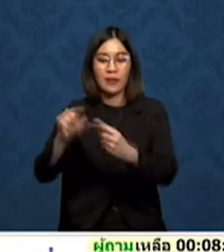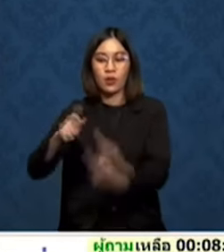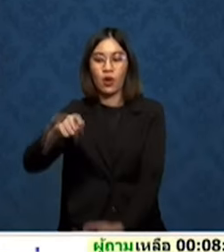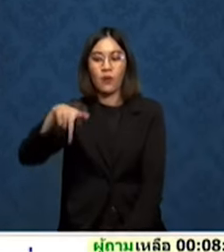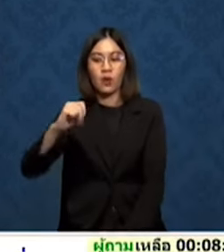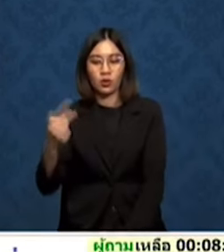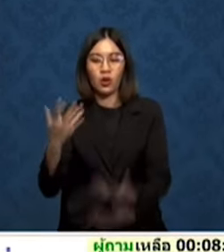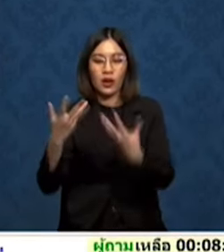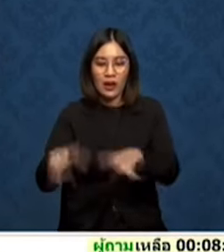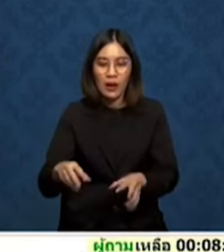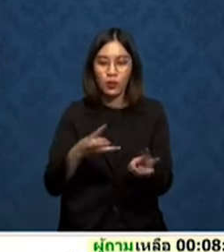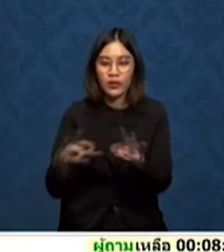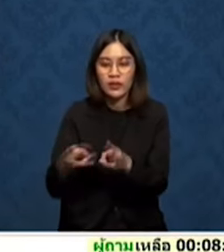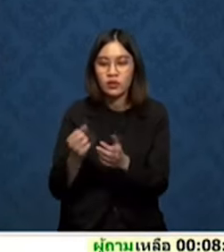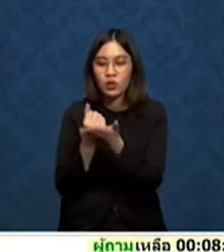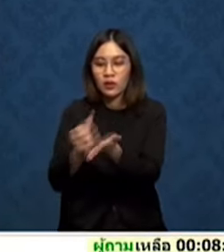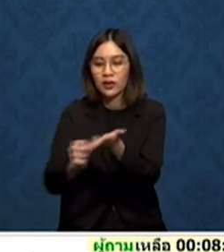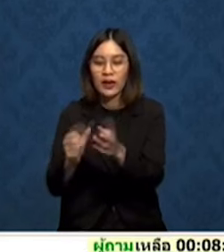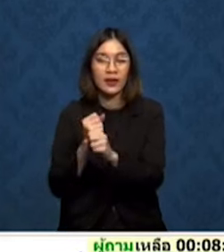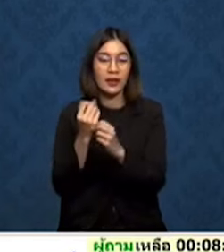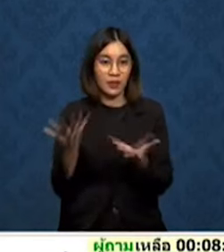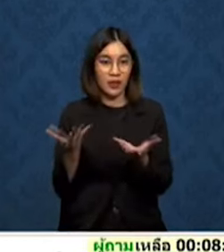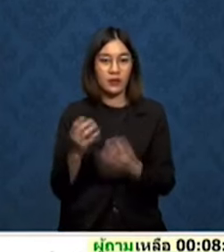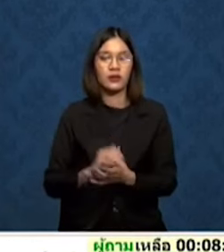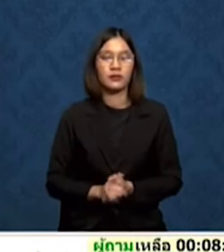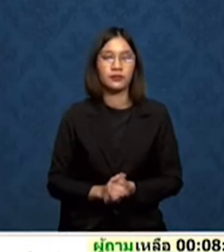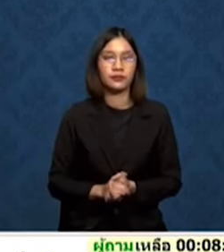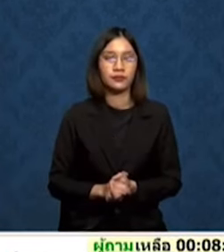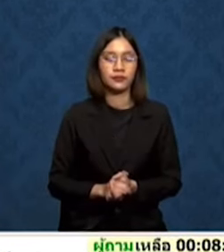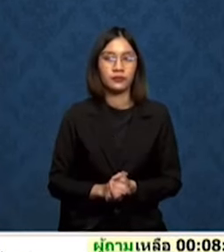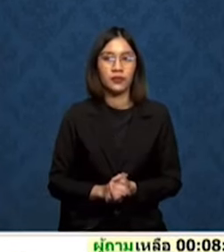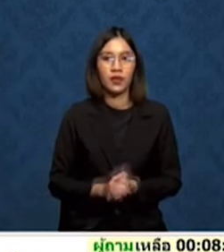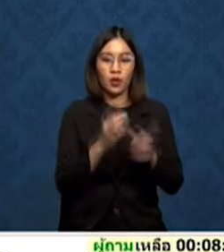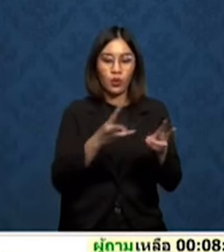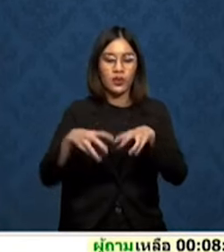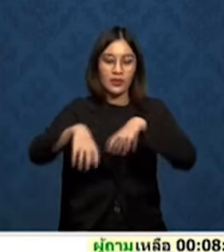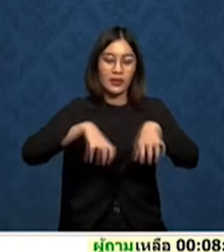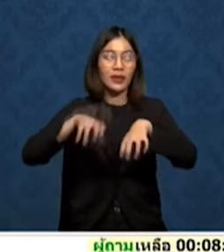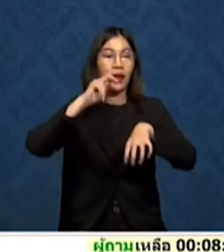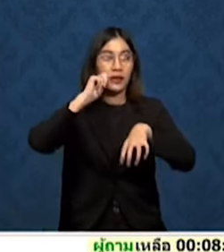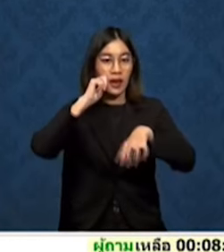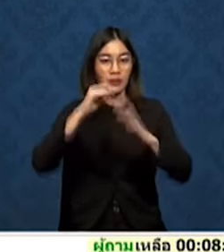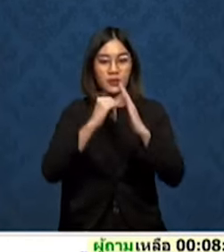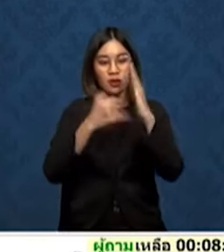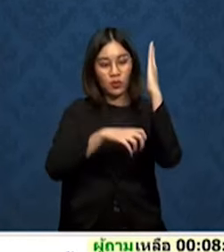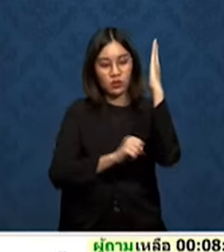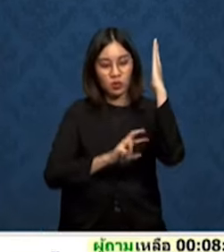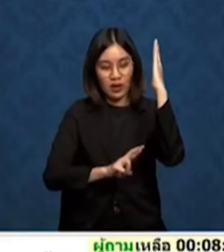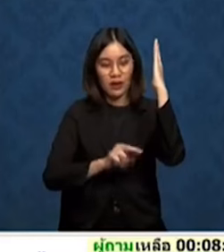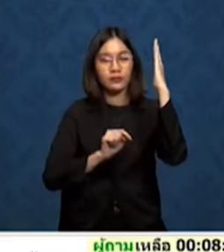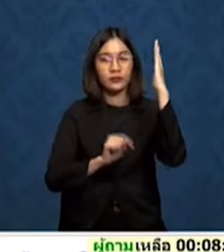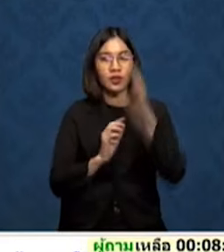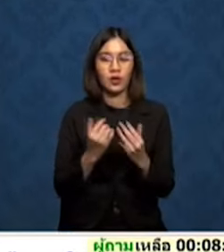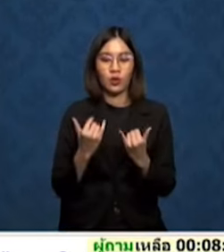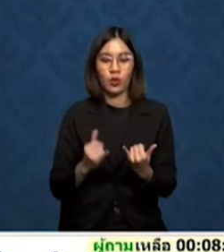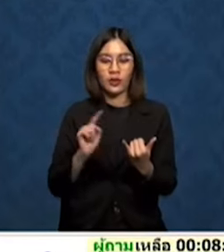เหลือแก้ไขให้ได้อย่างไรนะครับก็ในส่วนของการบริหารจัดการน้ำในจังหวัดสุราษฎร์ธานีนะครับวัน